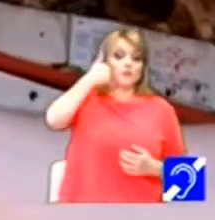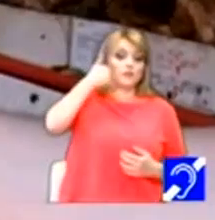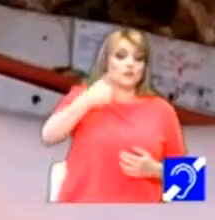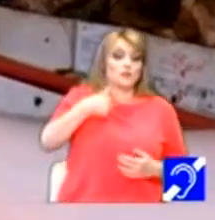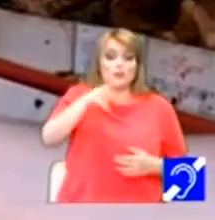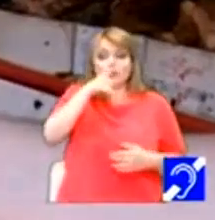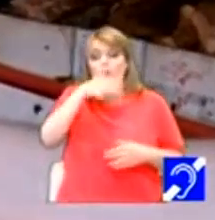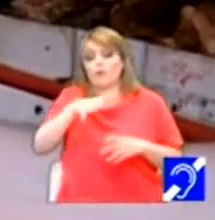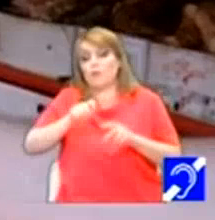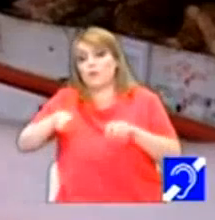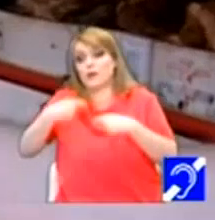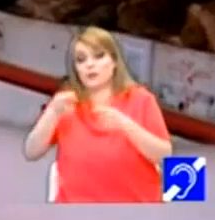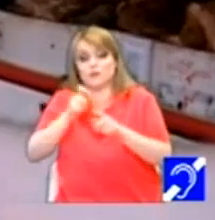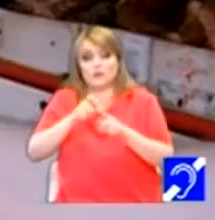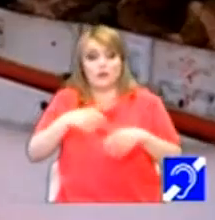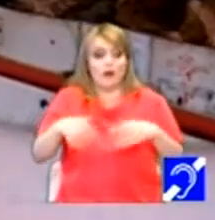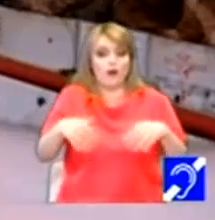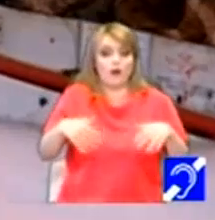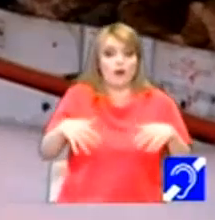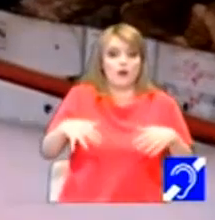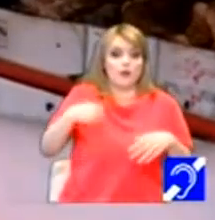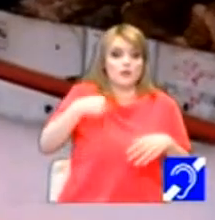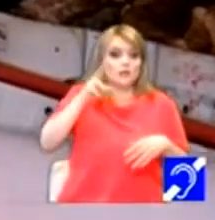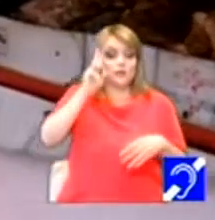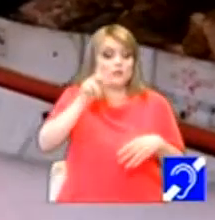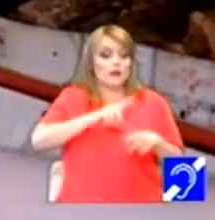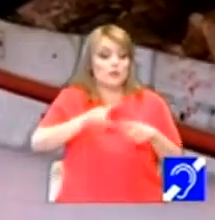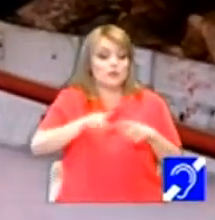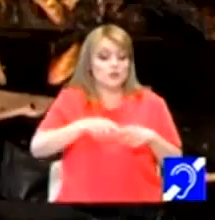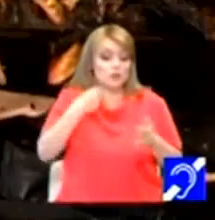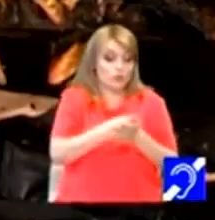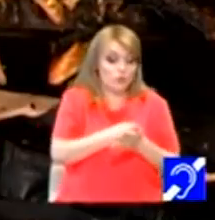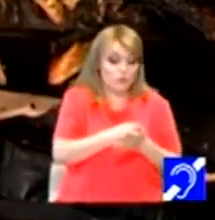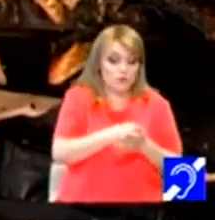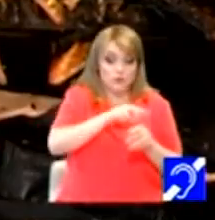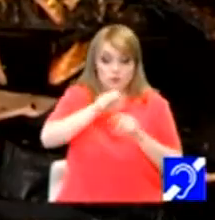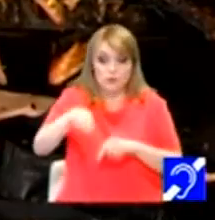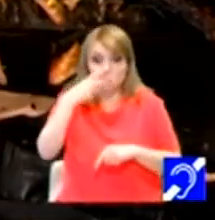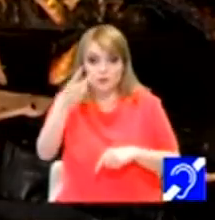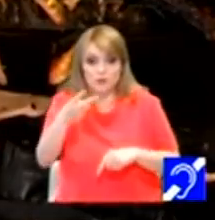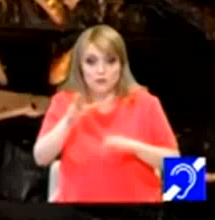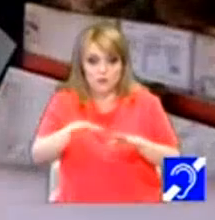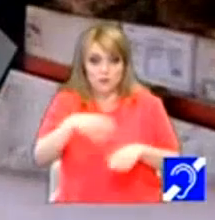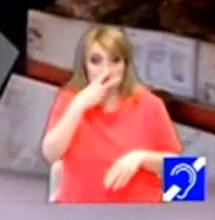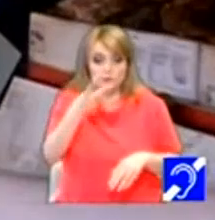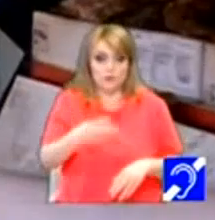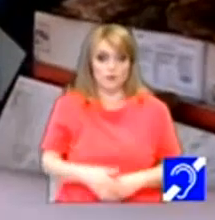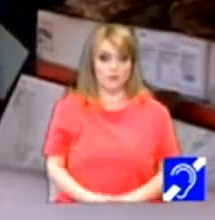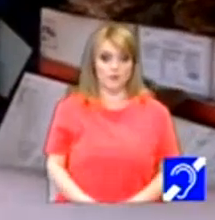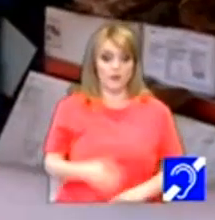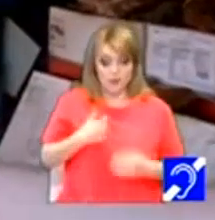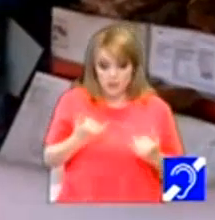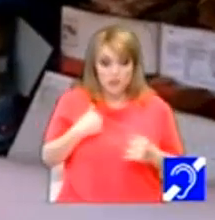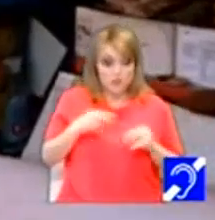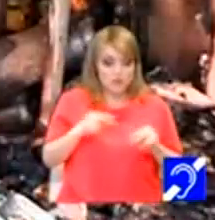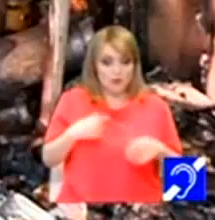Nu vă pot reda. Tremuram toată, nu știam cum a repede să ajung să văd la fața locului și aici. Eu chiar și acum